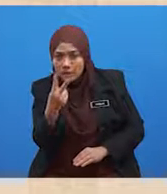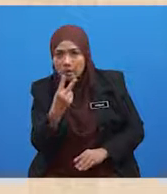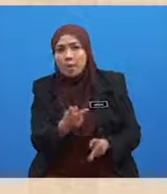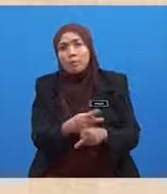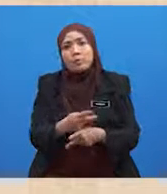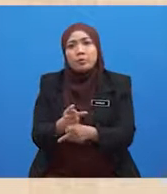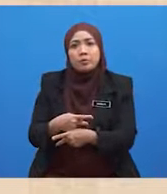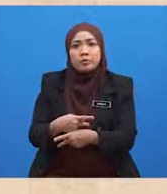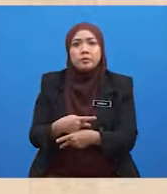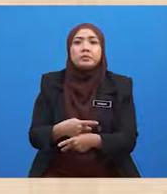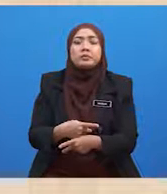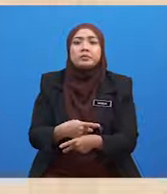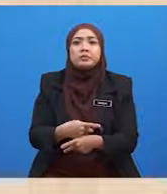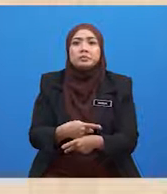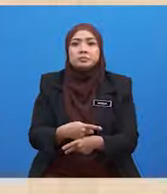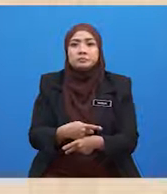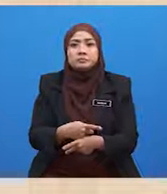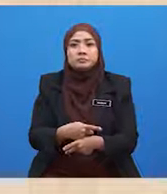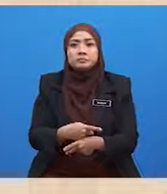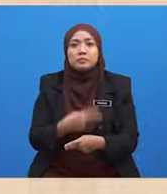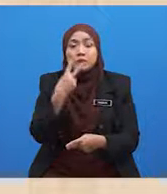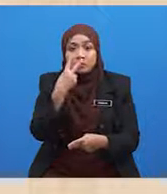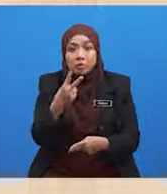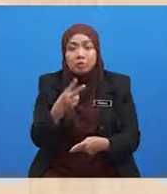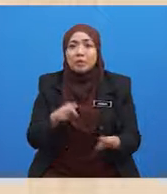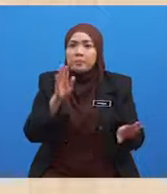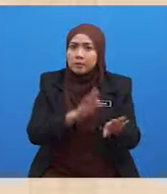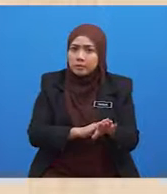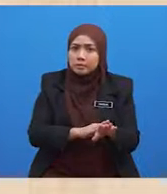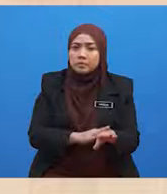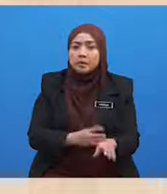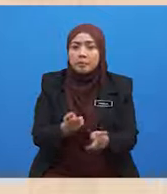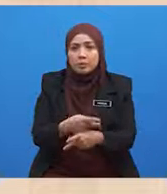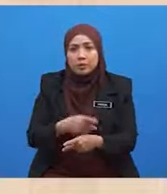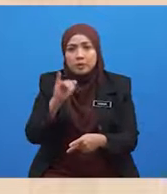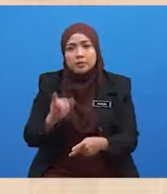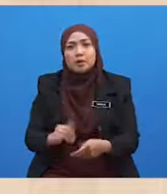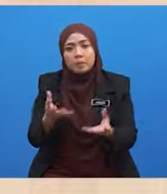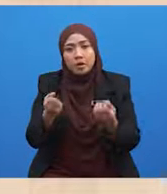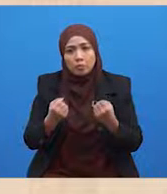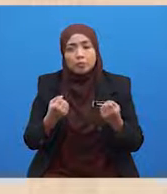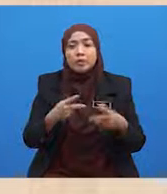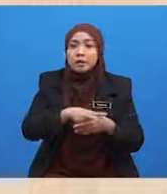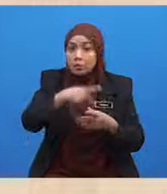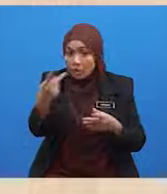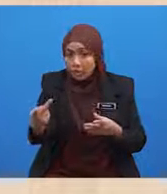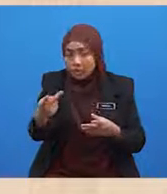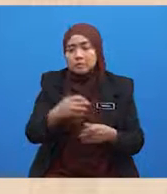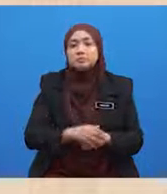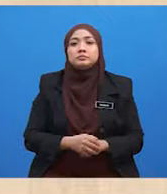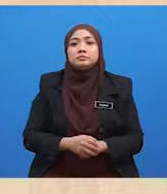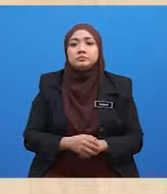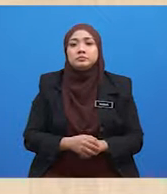serta potensi terhadap barang yang ingin dipasarkan ini bertujuan untuk mencari kesesuaian parangan dengan